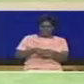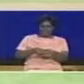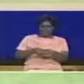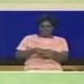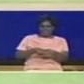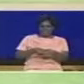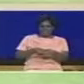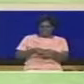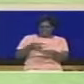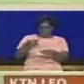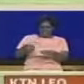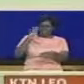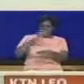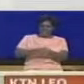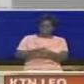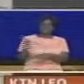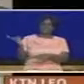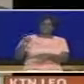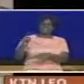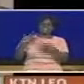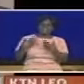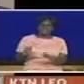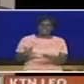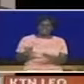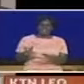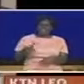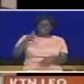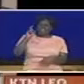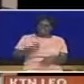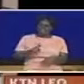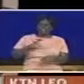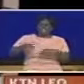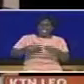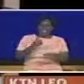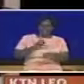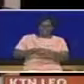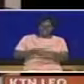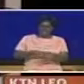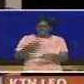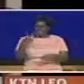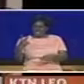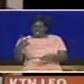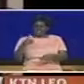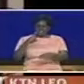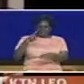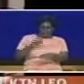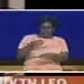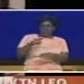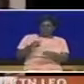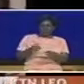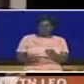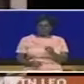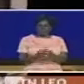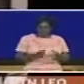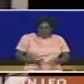pote akajipata Ikulu. Sio lazima yeye kila msiku, kila siku ya pili ya tatu ati lazima uproduce